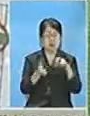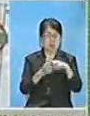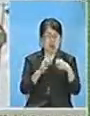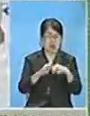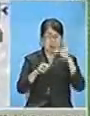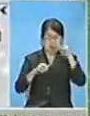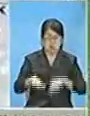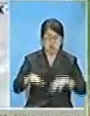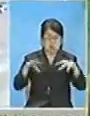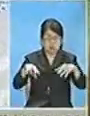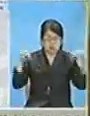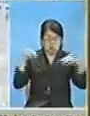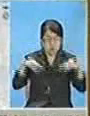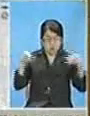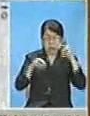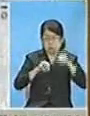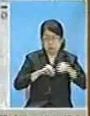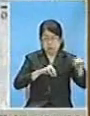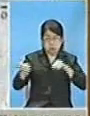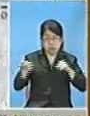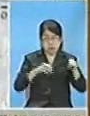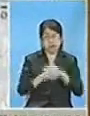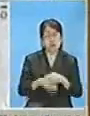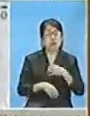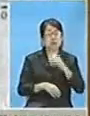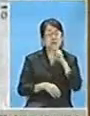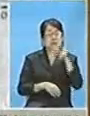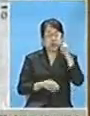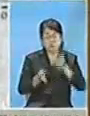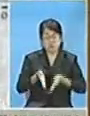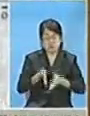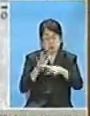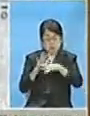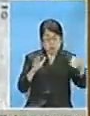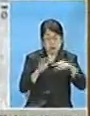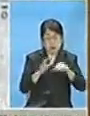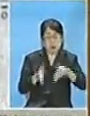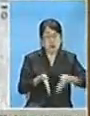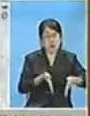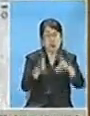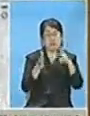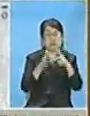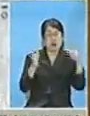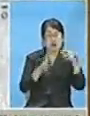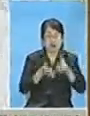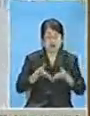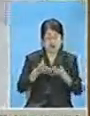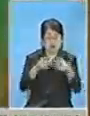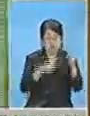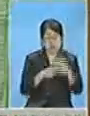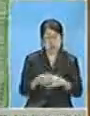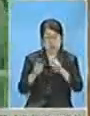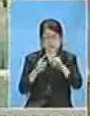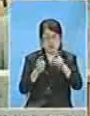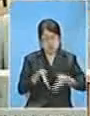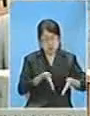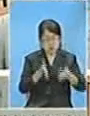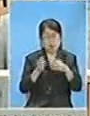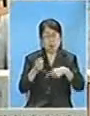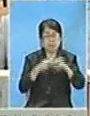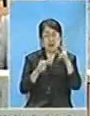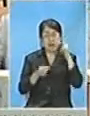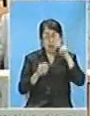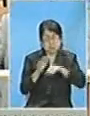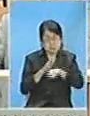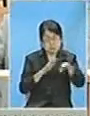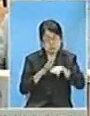ะเกิดขึ้นผมกราบเรียนท่านประธานว่าส่วนหนึ่งน้ำจะลงที่คลองแสนแสบและส่วนหนึ่งที่จะลงที่คลองกระจะท่